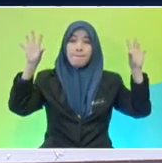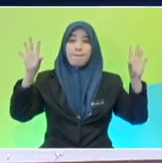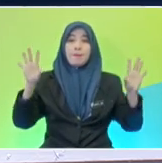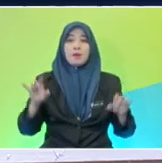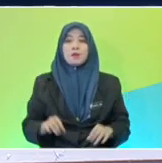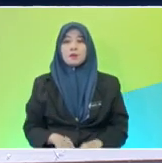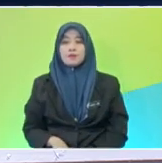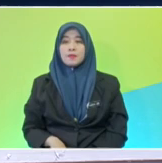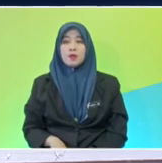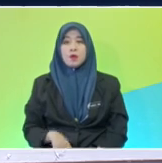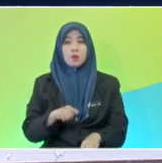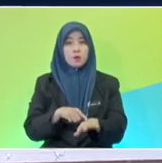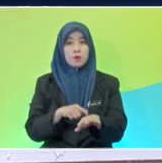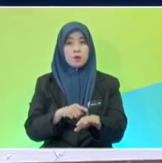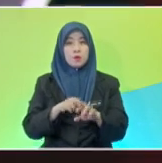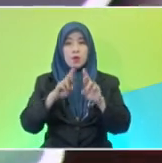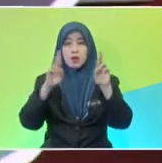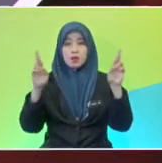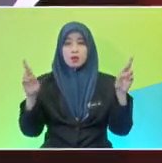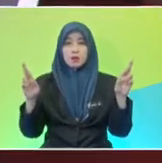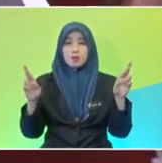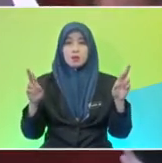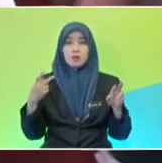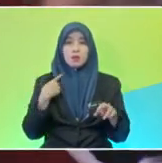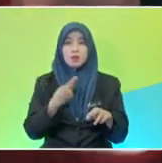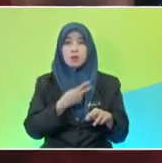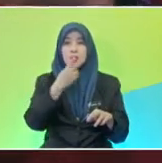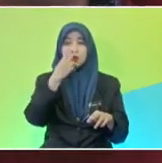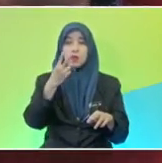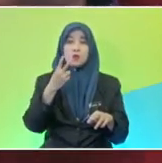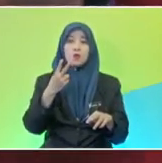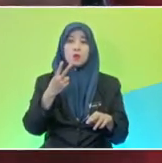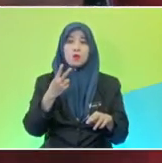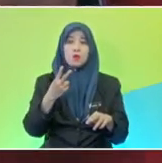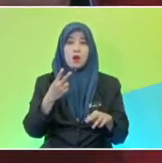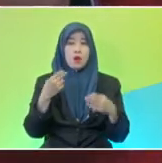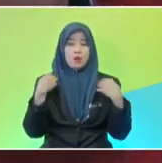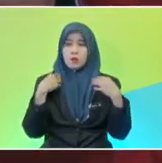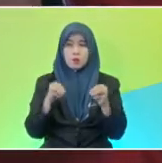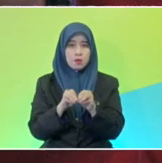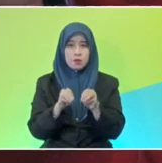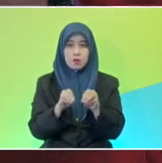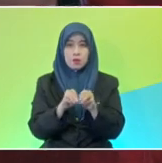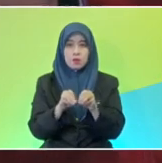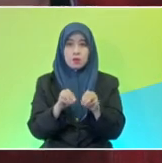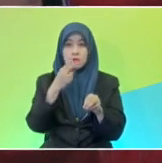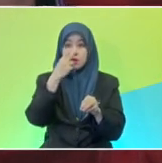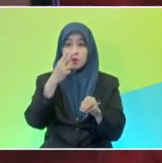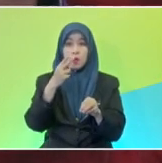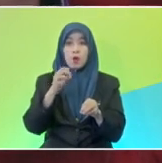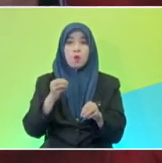Biasanya musim-musim perayaan. Tak kisahlah perayaan apa, sebab kita duduk kat Malaysia ada macam-macam perayaan. Dan setiap kali perayaan mesti